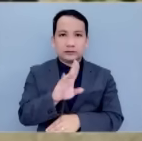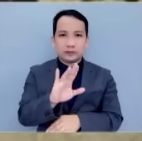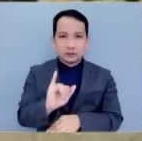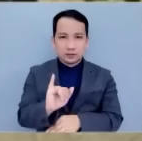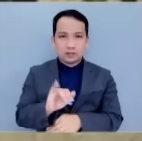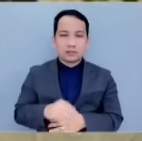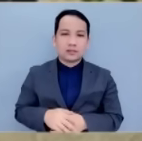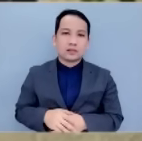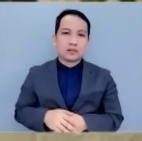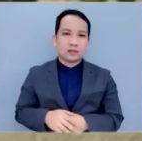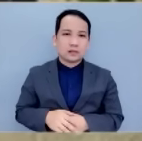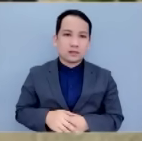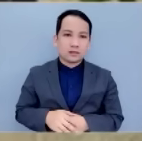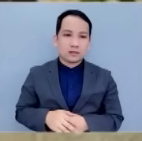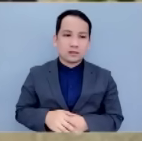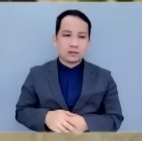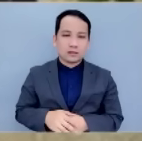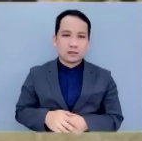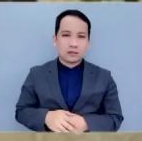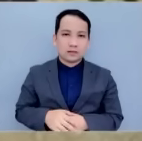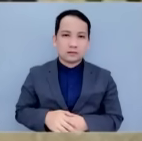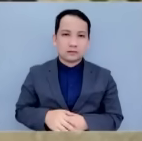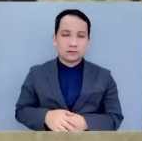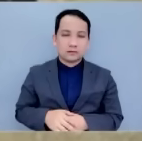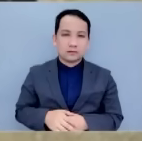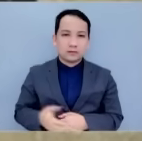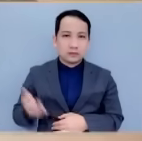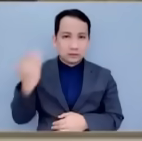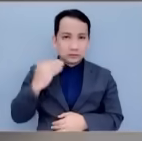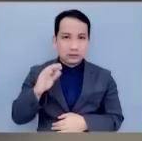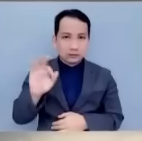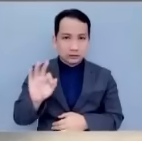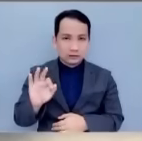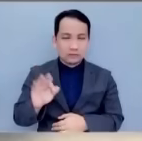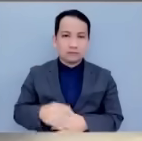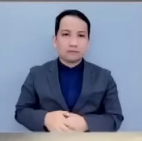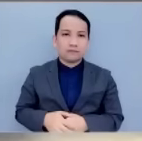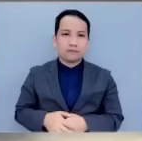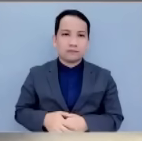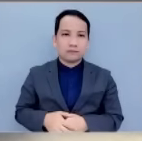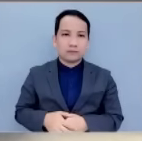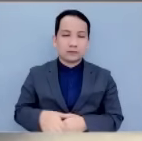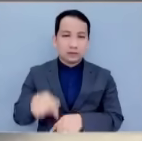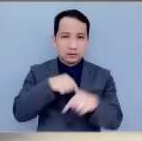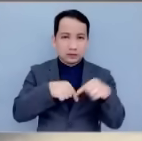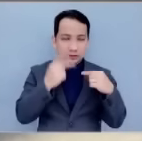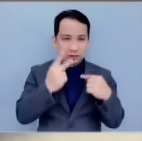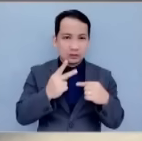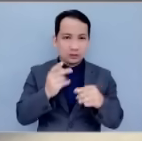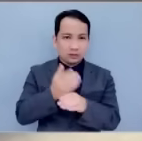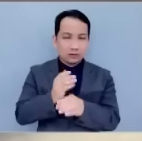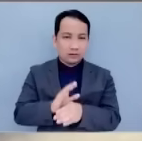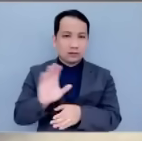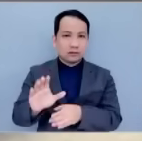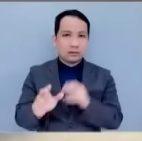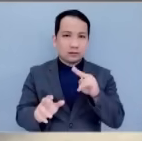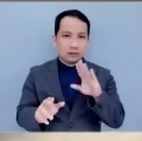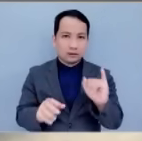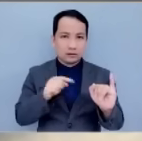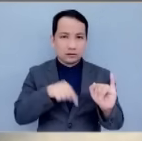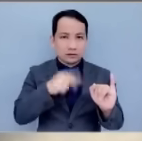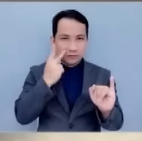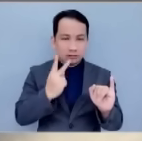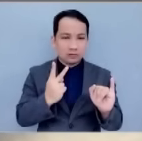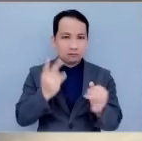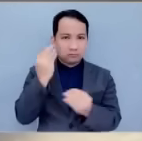of Investigation sa Bacolod City noong Biyernes. Sa likurang bahagi ng sasakyang ito ng NBI, natagpuan ang chinap-chap